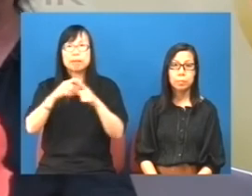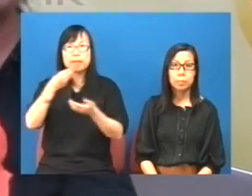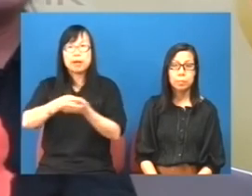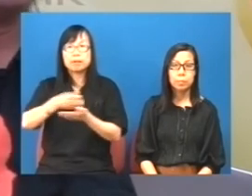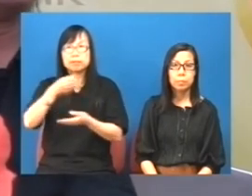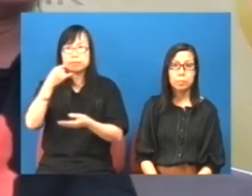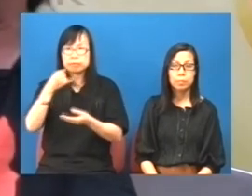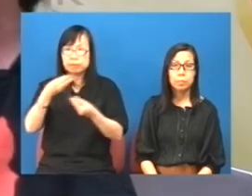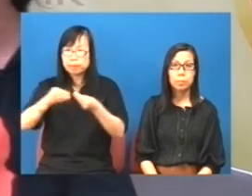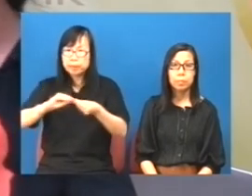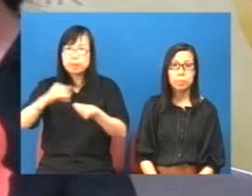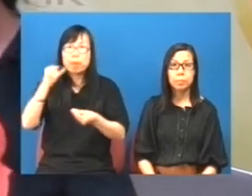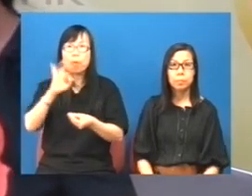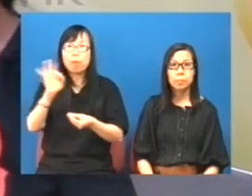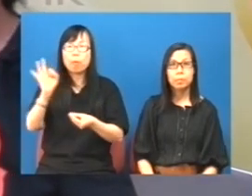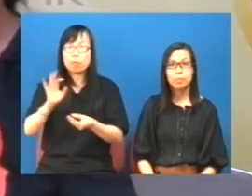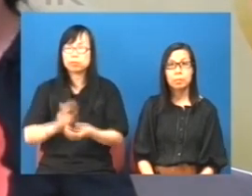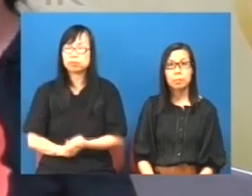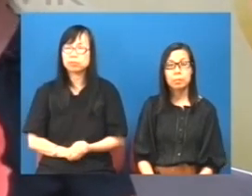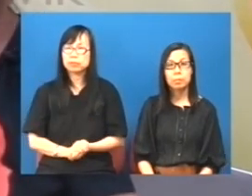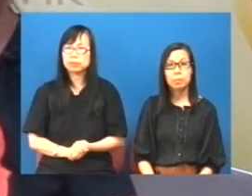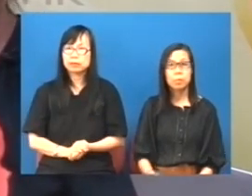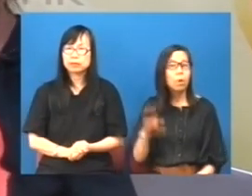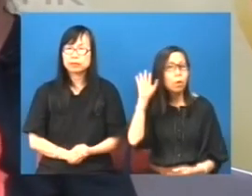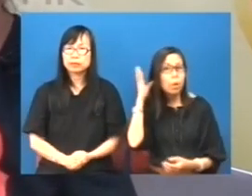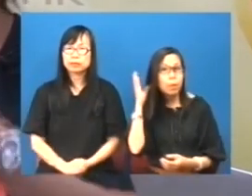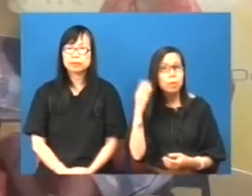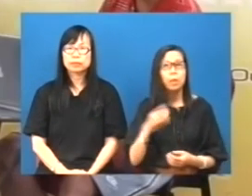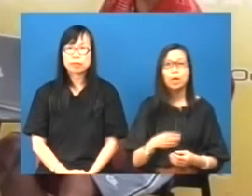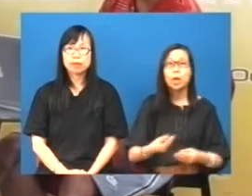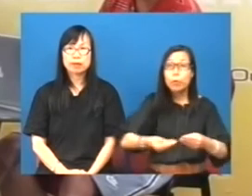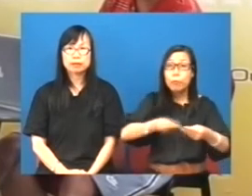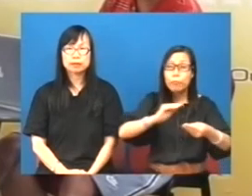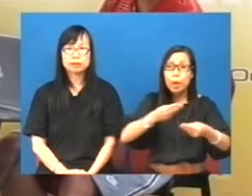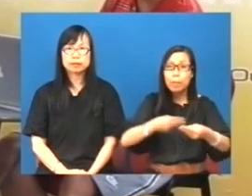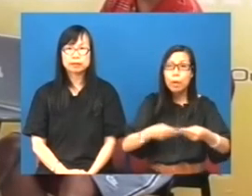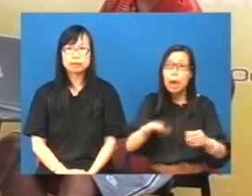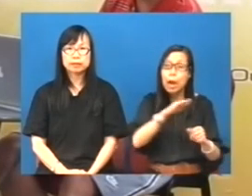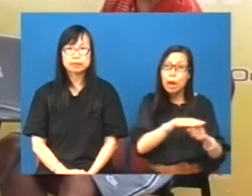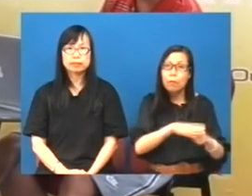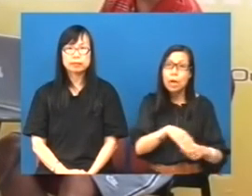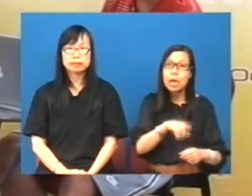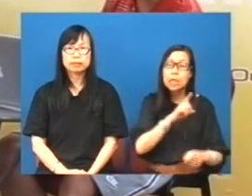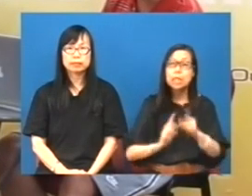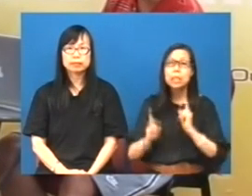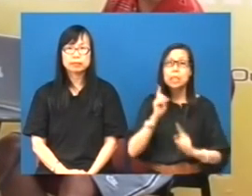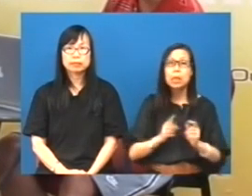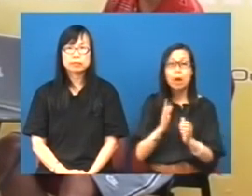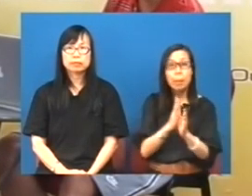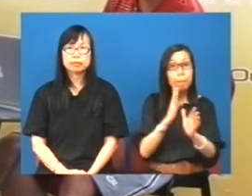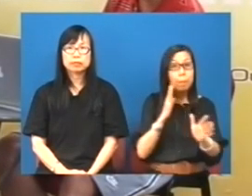不到票就是這樣我還聽說有個說法就是其實那些票留給自由行的旅客有一個說法